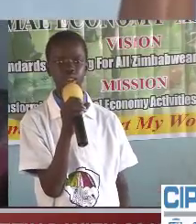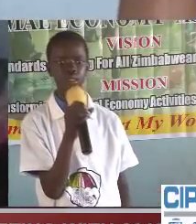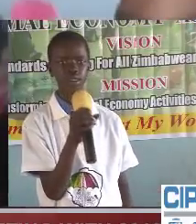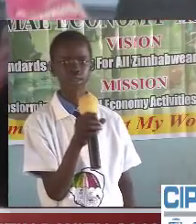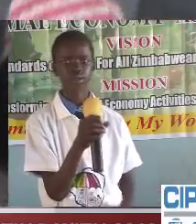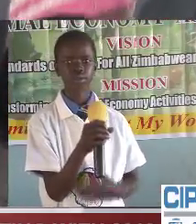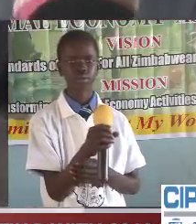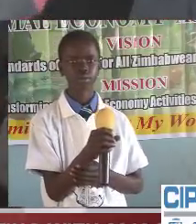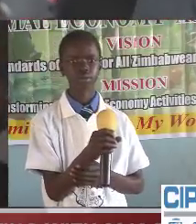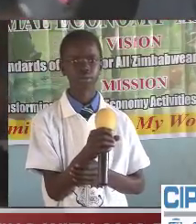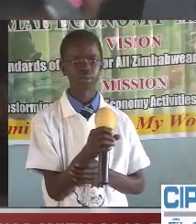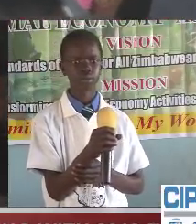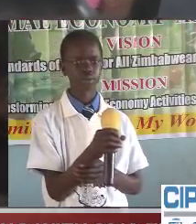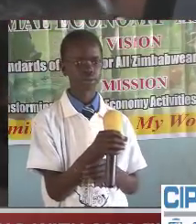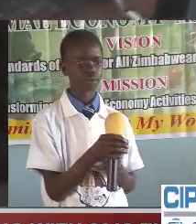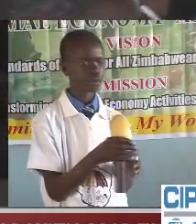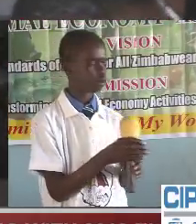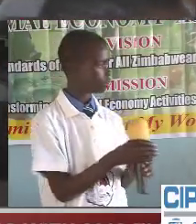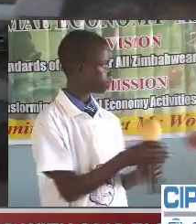dzakawanda